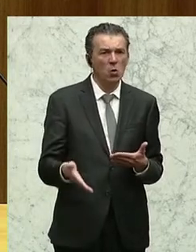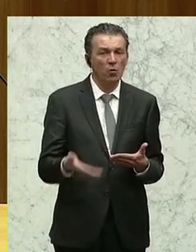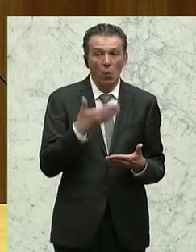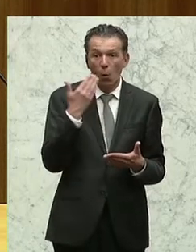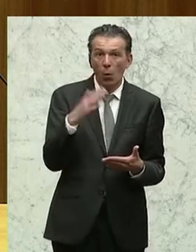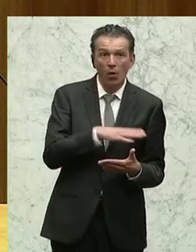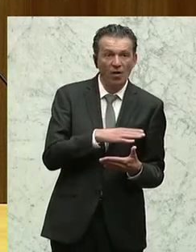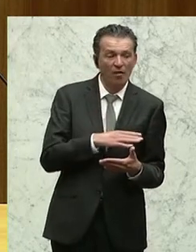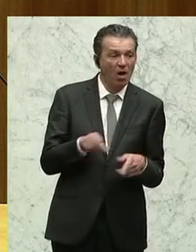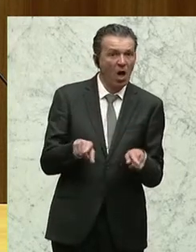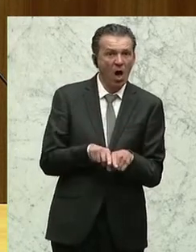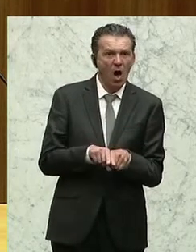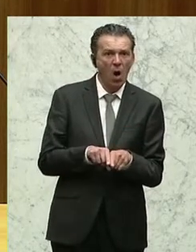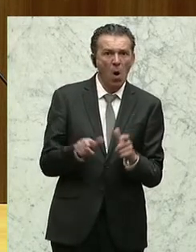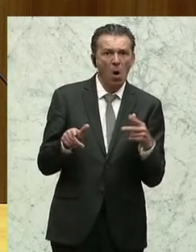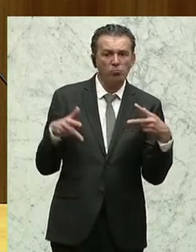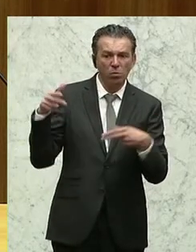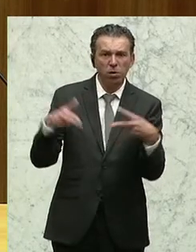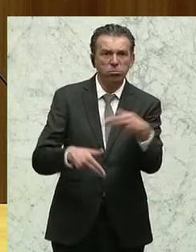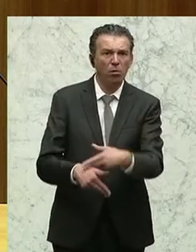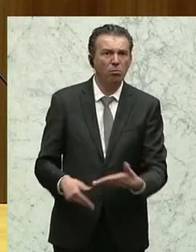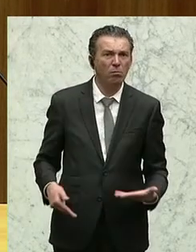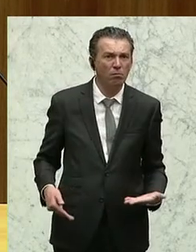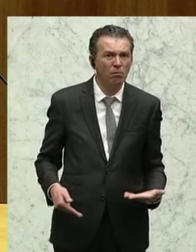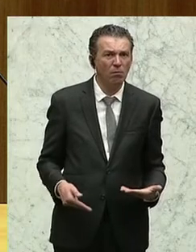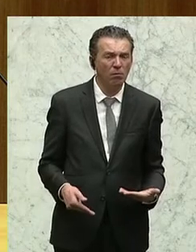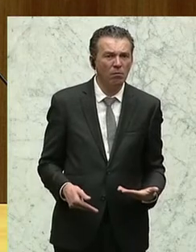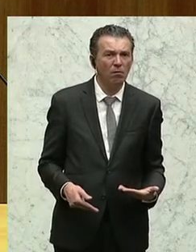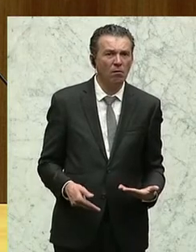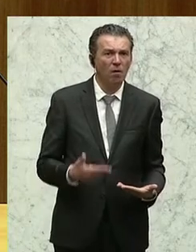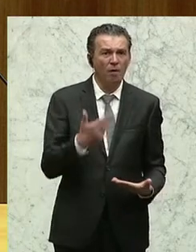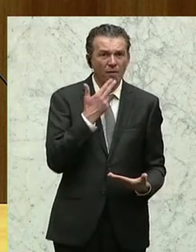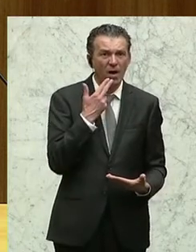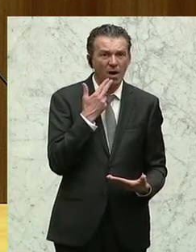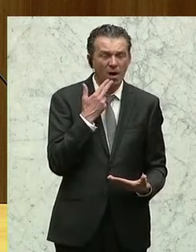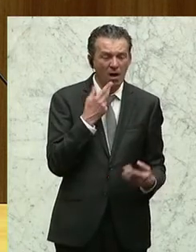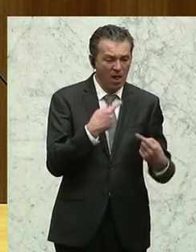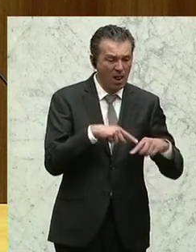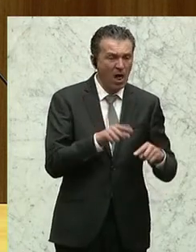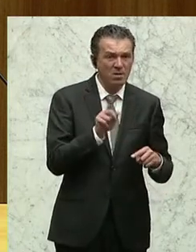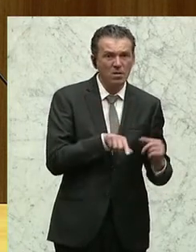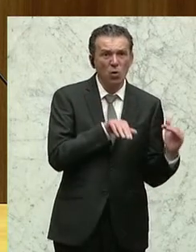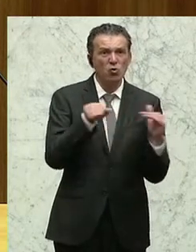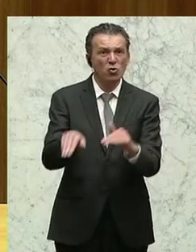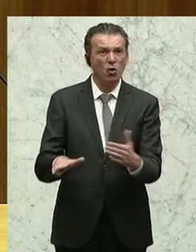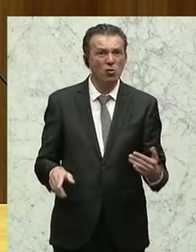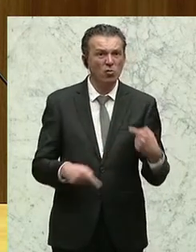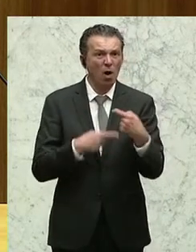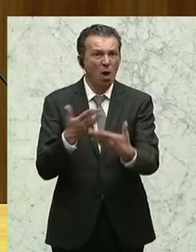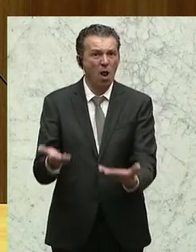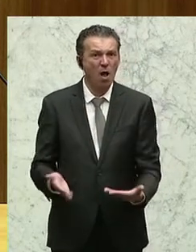nur gefährdet, sondern auch eingeschränkt. Und das durch jenes Land, das eigentlich die Schutzrolle